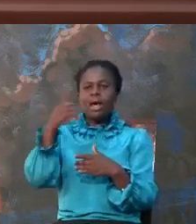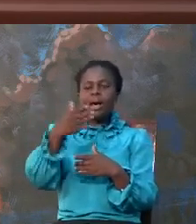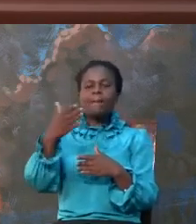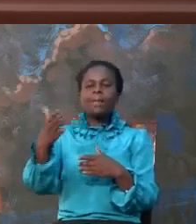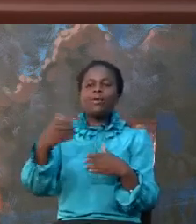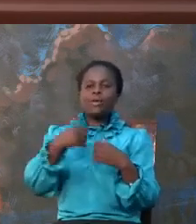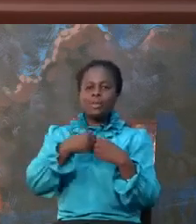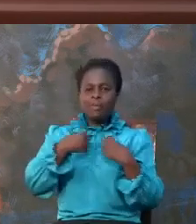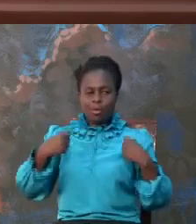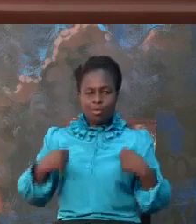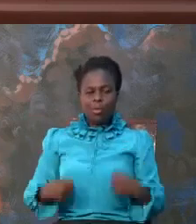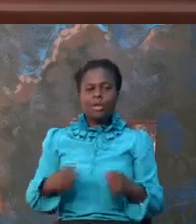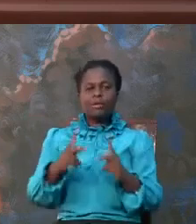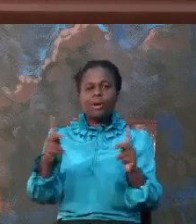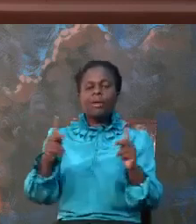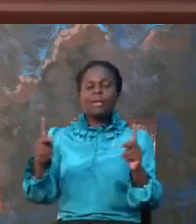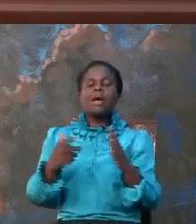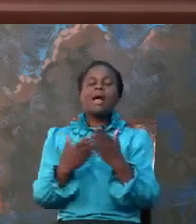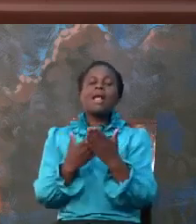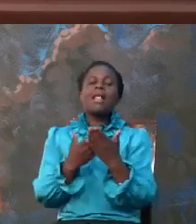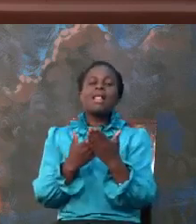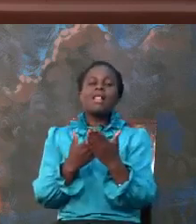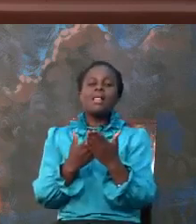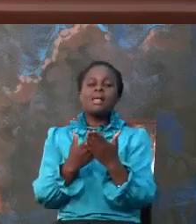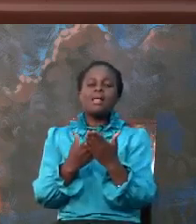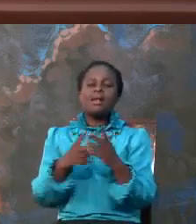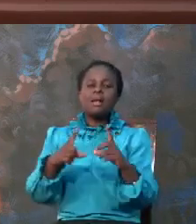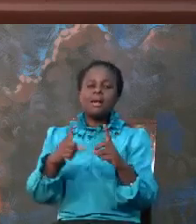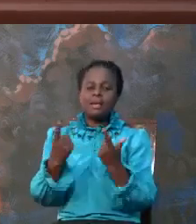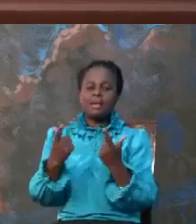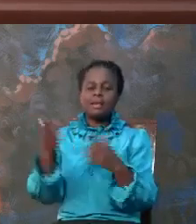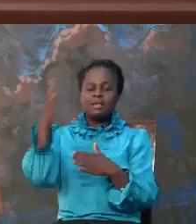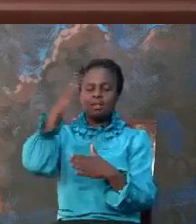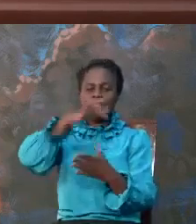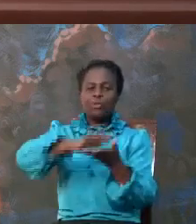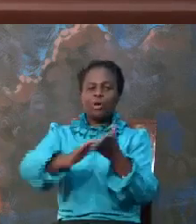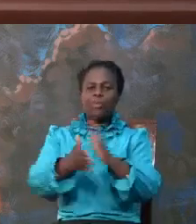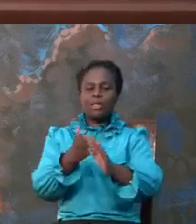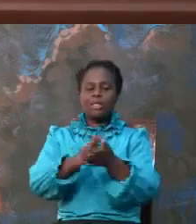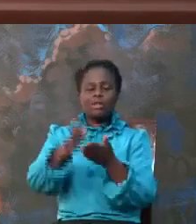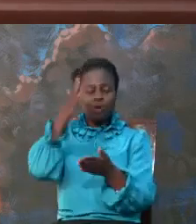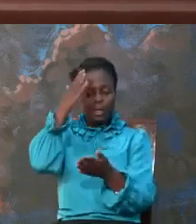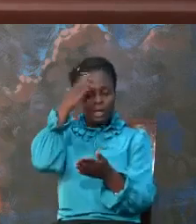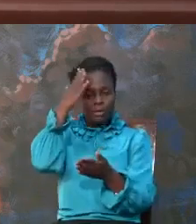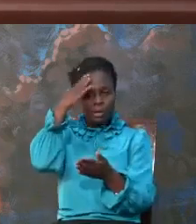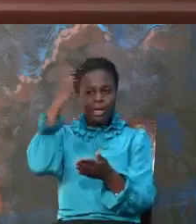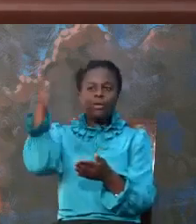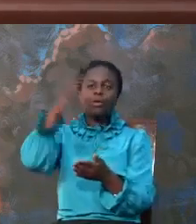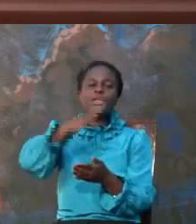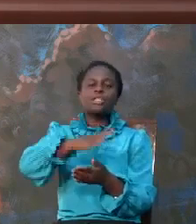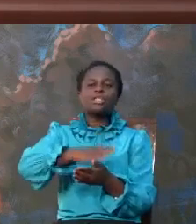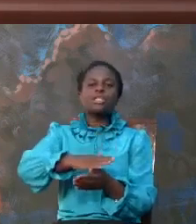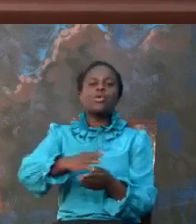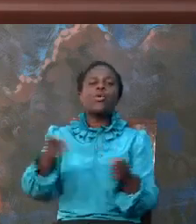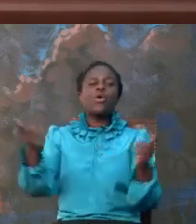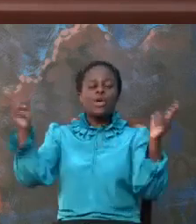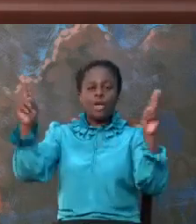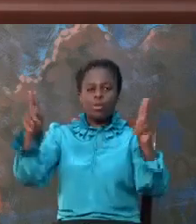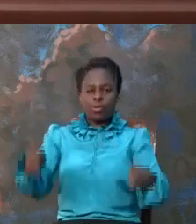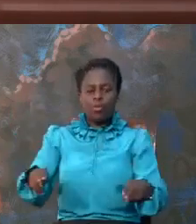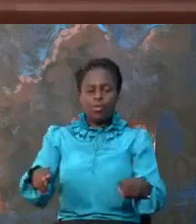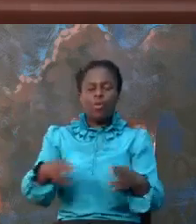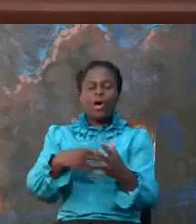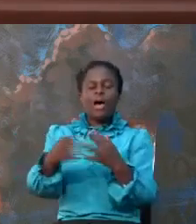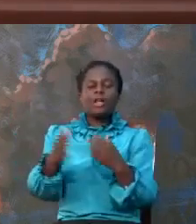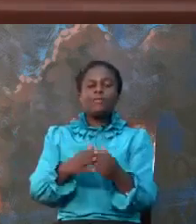wa kawaida. Lakini hii siku ya upatanisho, siku ya hukumu ijulikana hivyo, aliifanya kuhani mkuu